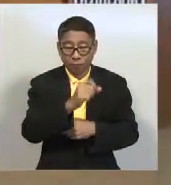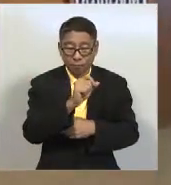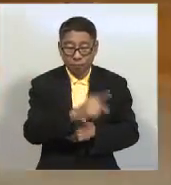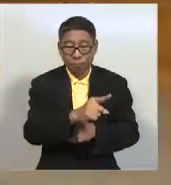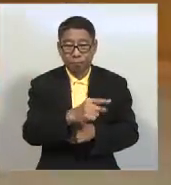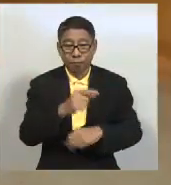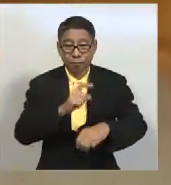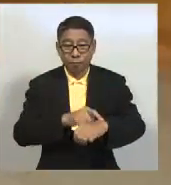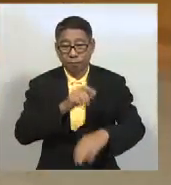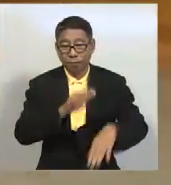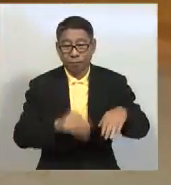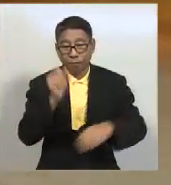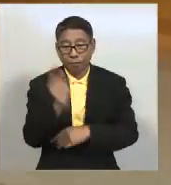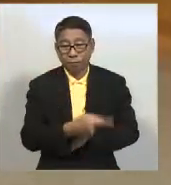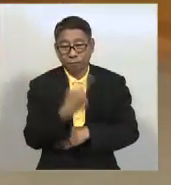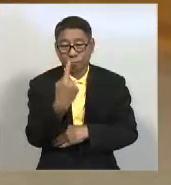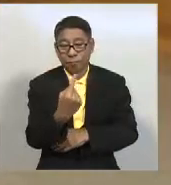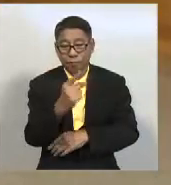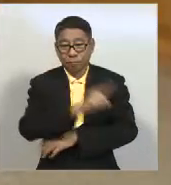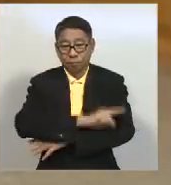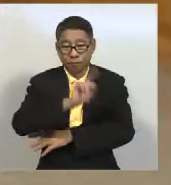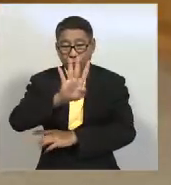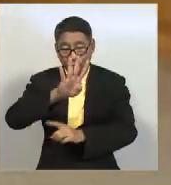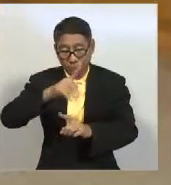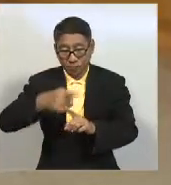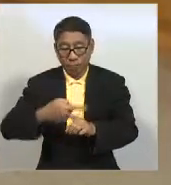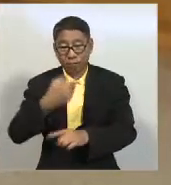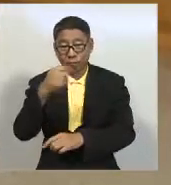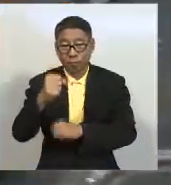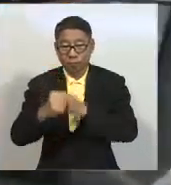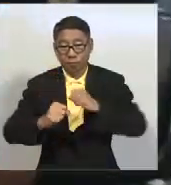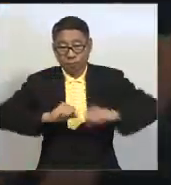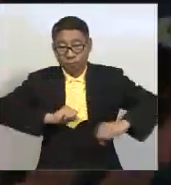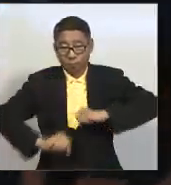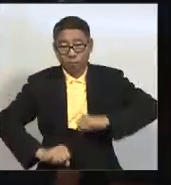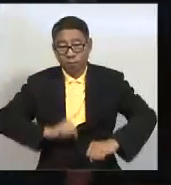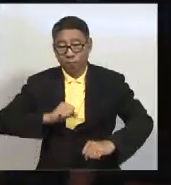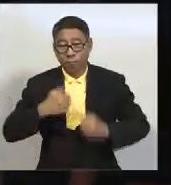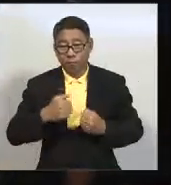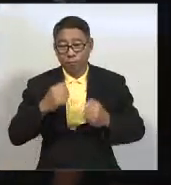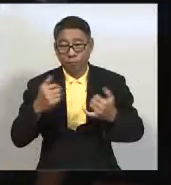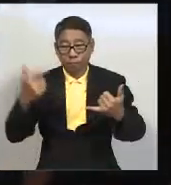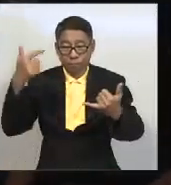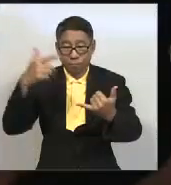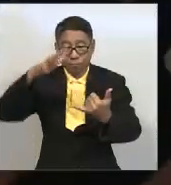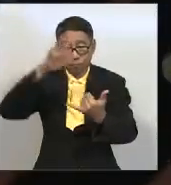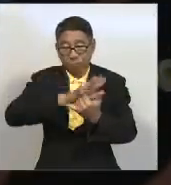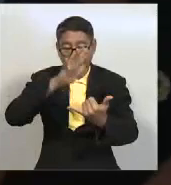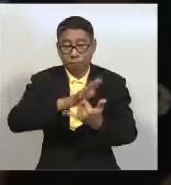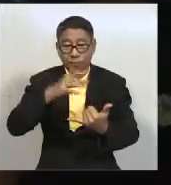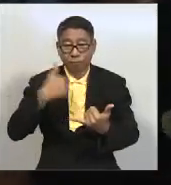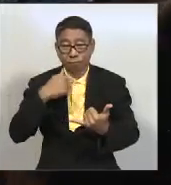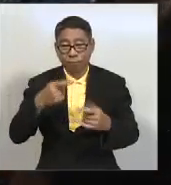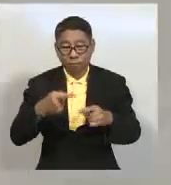าขณะนั้นเป็นเวลาประมาณ1:00ของวันที่4ตุลาคมมีกลุ่มวัยรุ่นถูกทำร้ายร่างกายกันจน